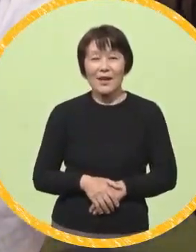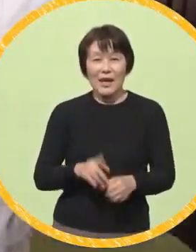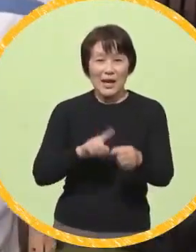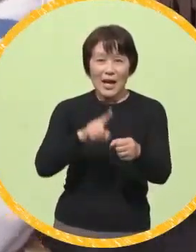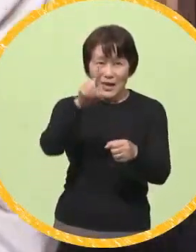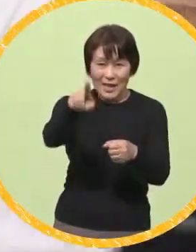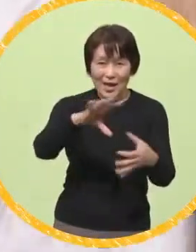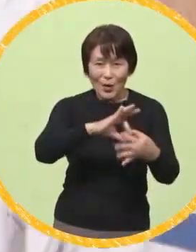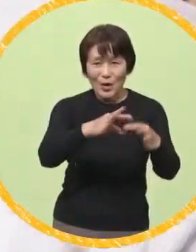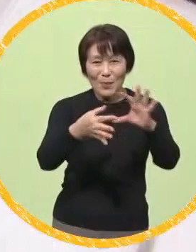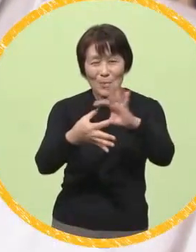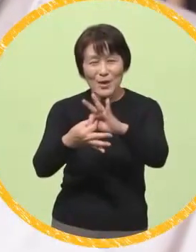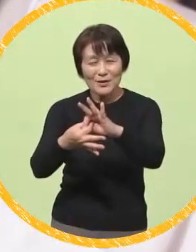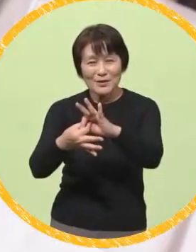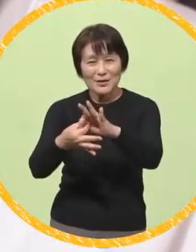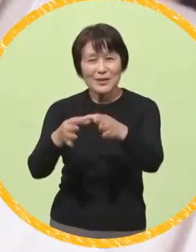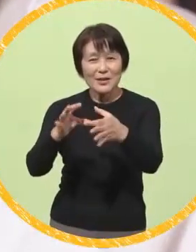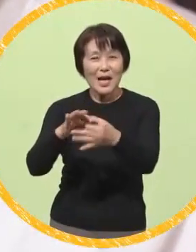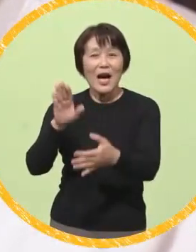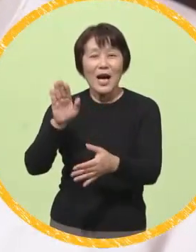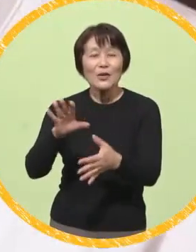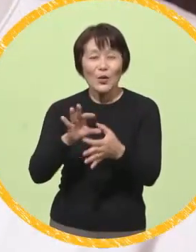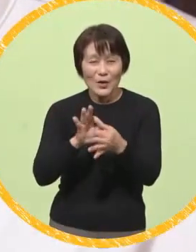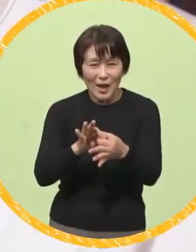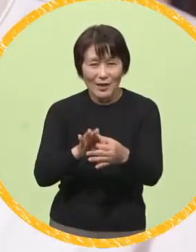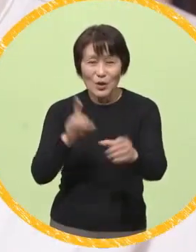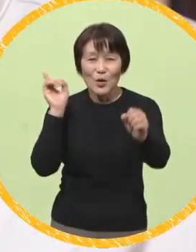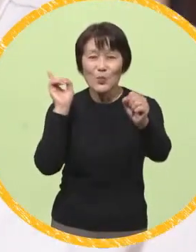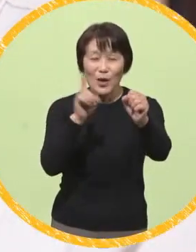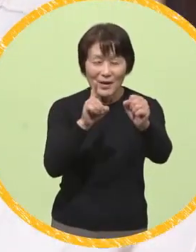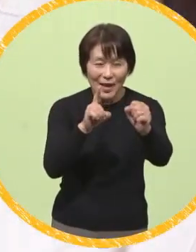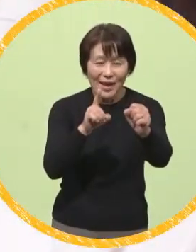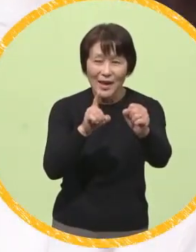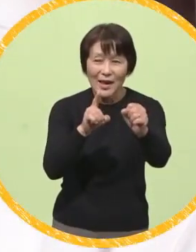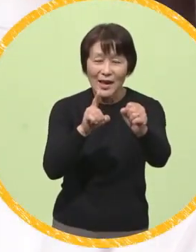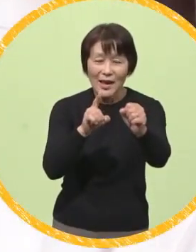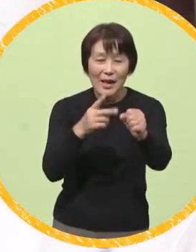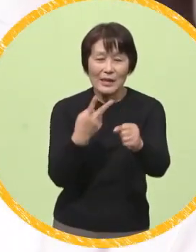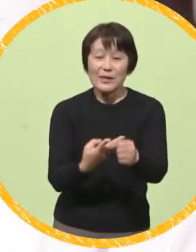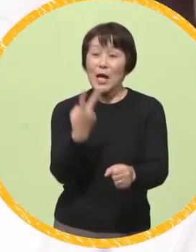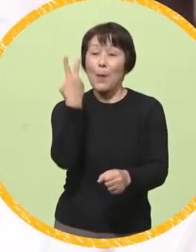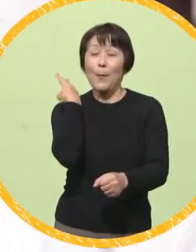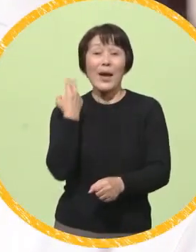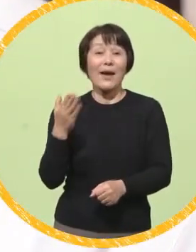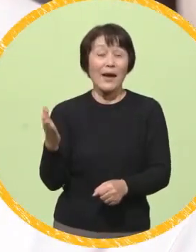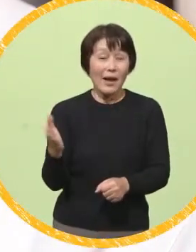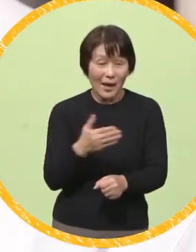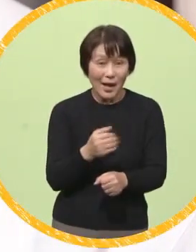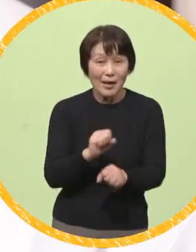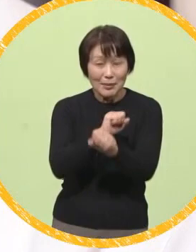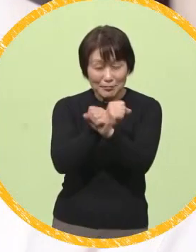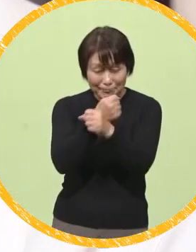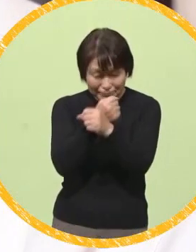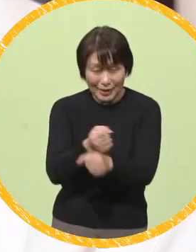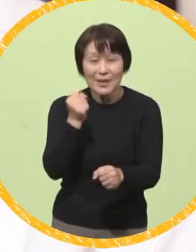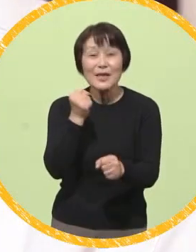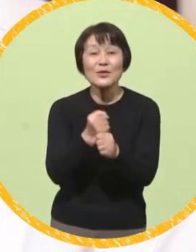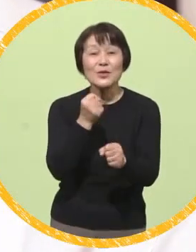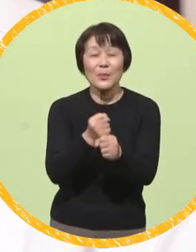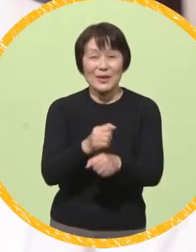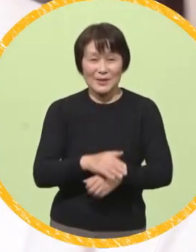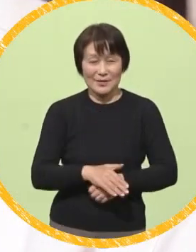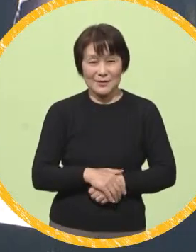年オリンピックがあるので、それに向けたちょっと商品を、2年前から開発ちょっとしてまして、は